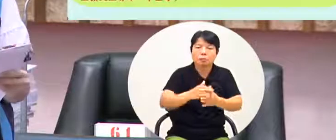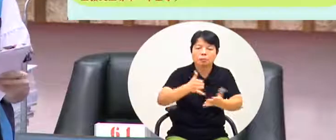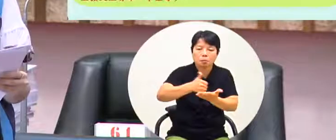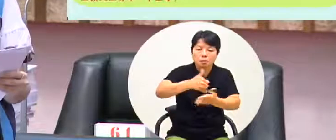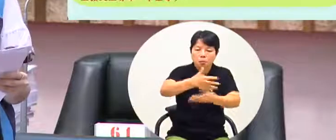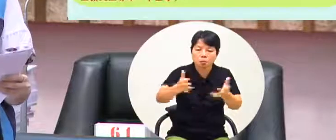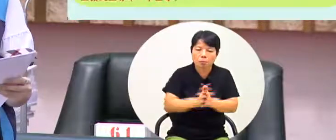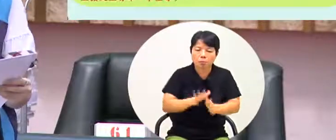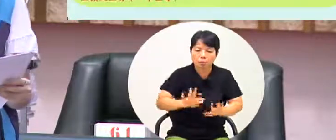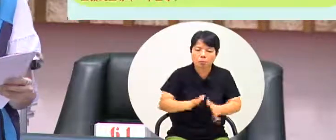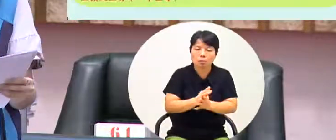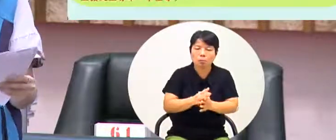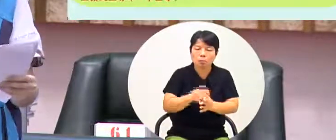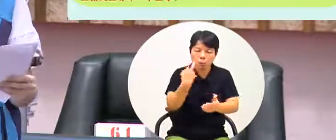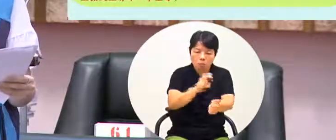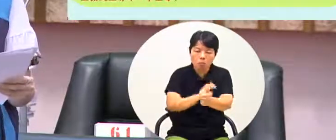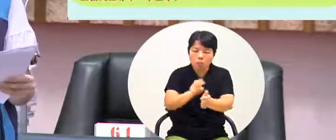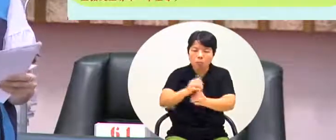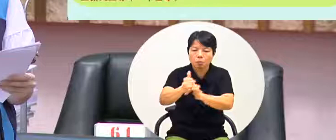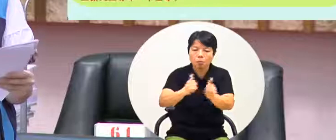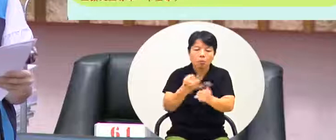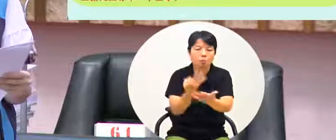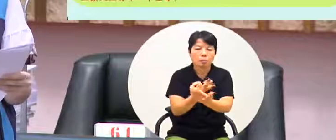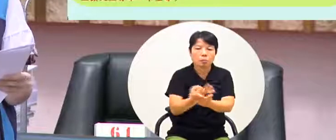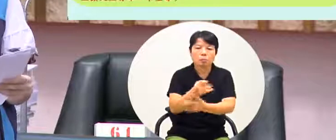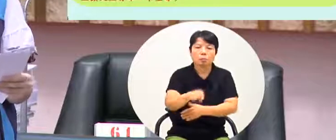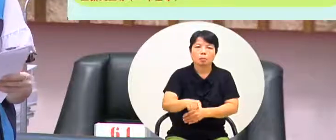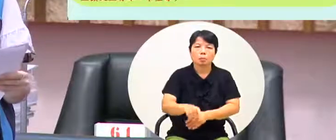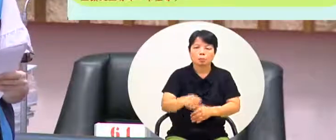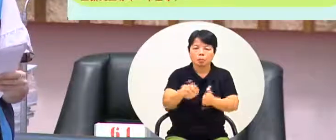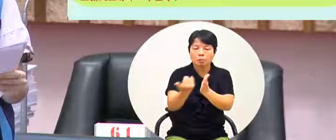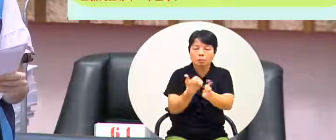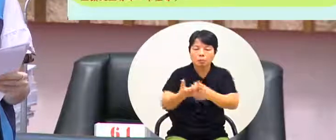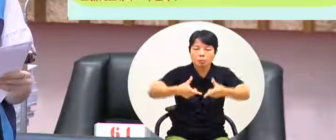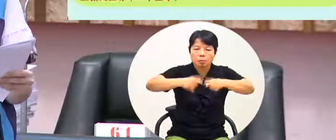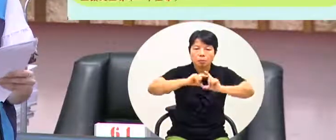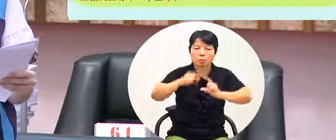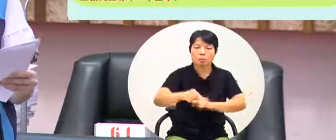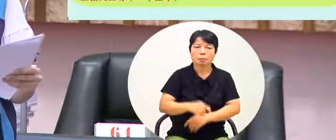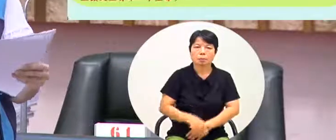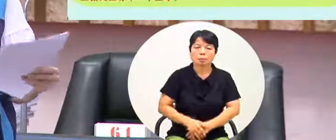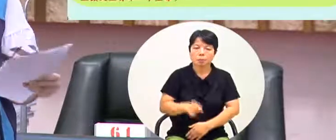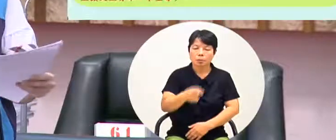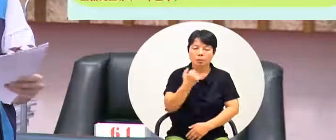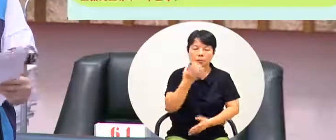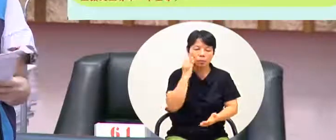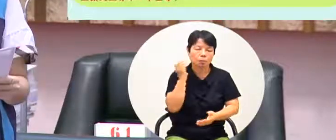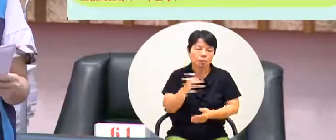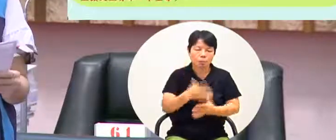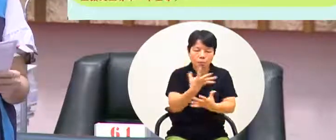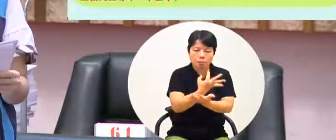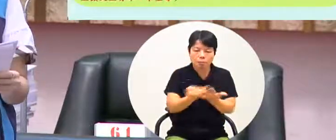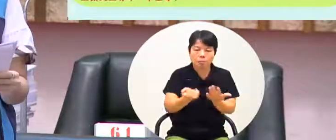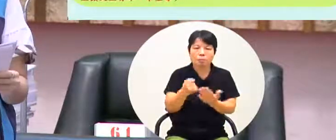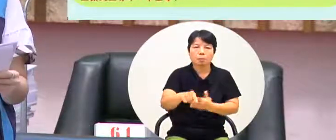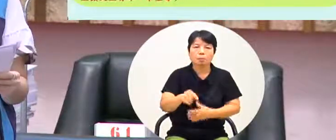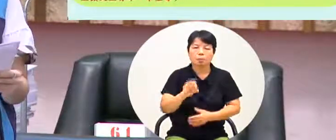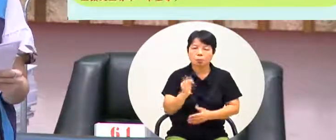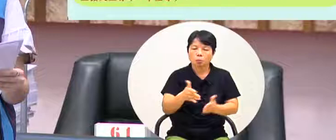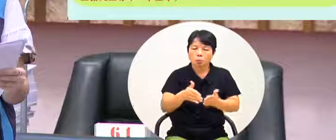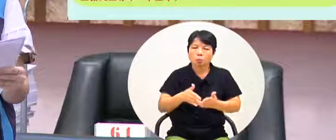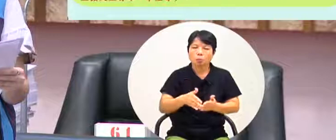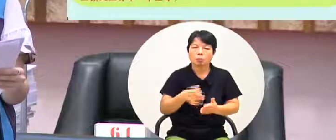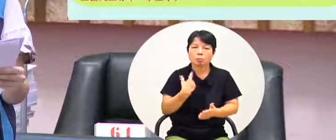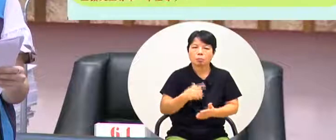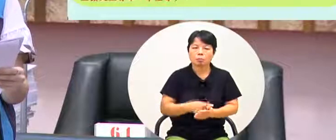众是不够的。刚刚你们自己回答，这是一个非常可耻的数字。我不知道为什么你们也讲得这么激烈，这